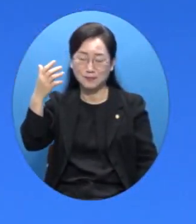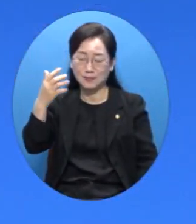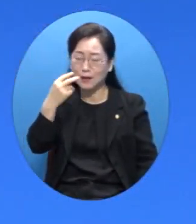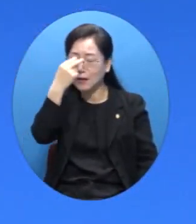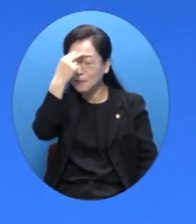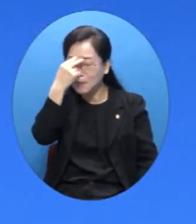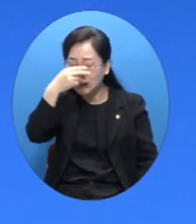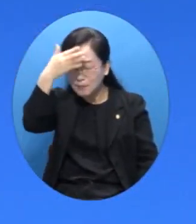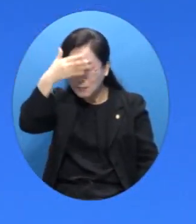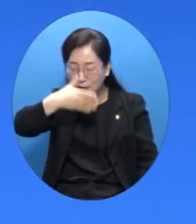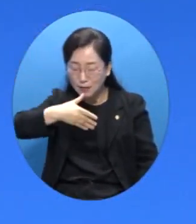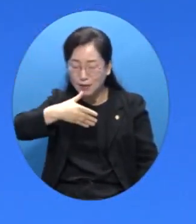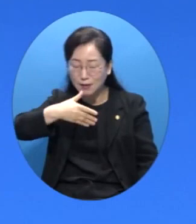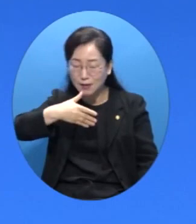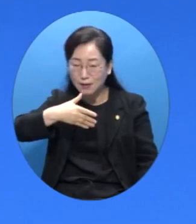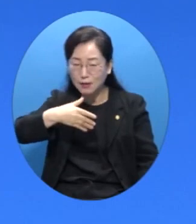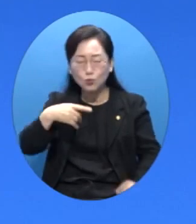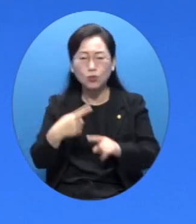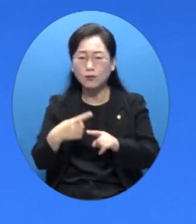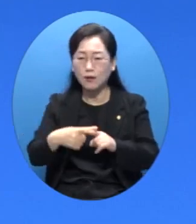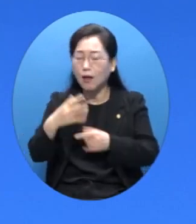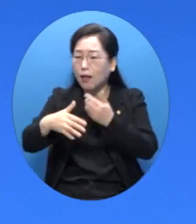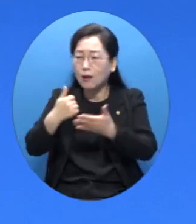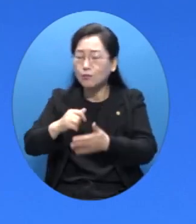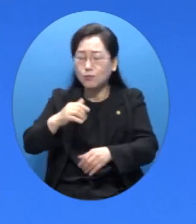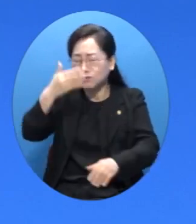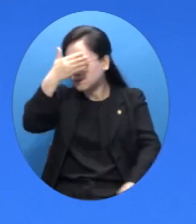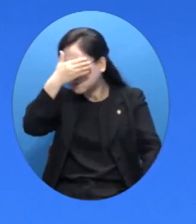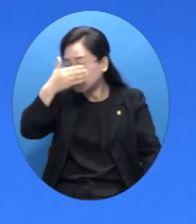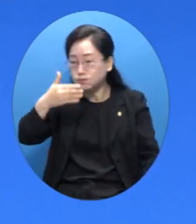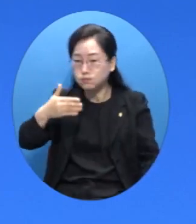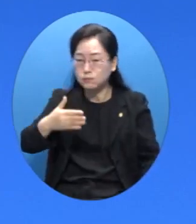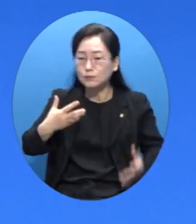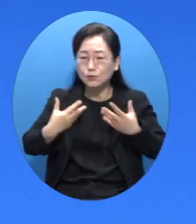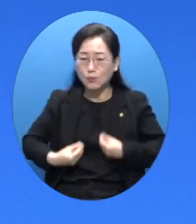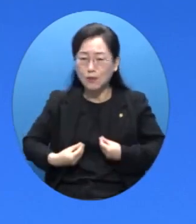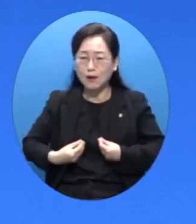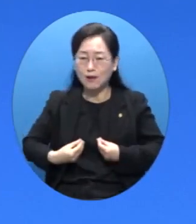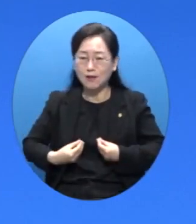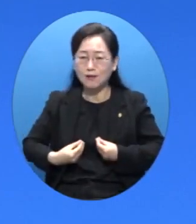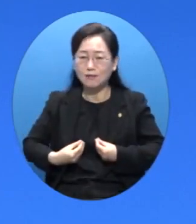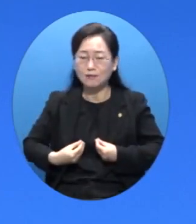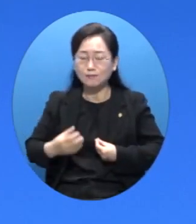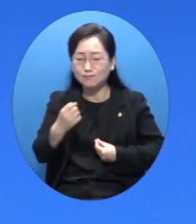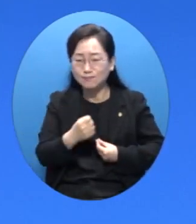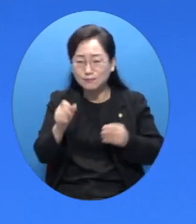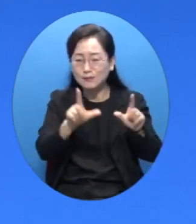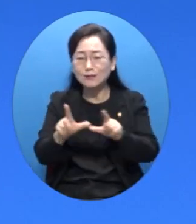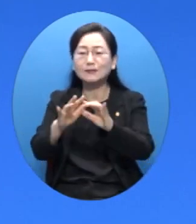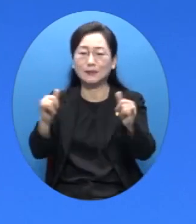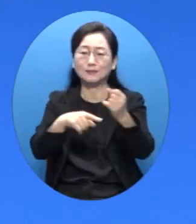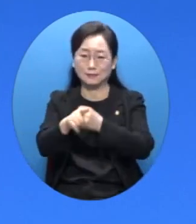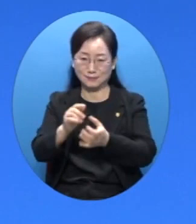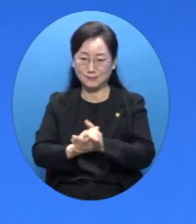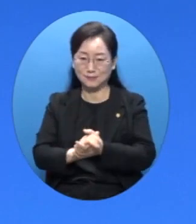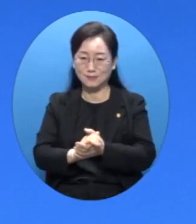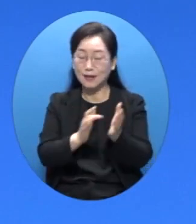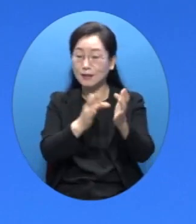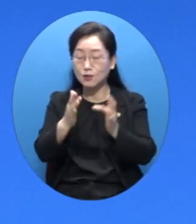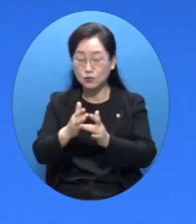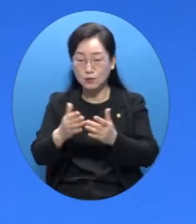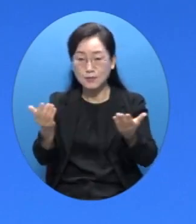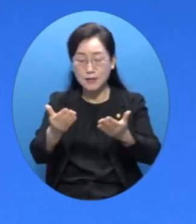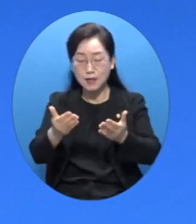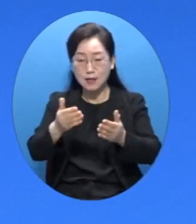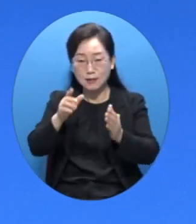맹인이 되어서 하나님이 계심도 알지 못하고 절망 가운데 살고 있는 모든 사람을 이야기하고 있습니다. 예수님 사역 가운데 보면